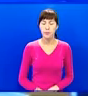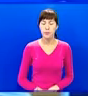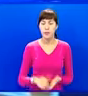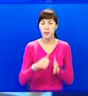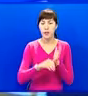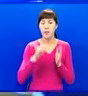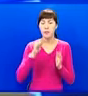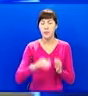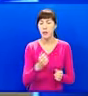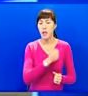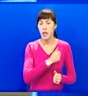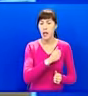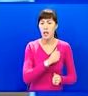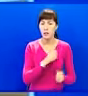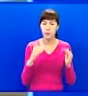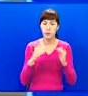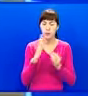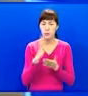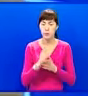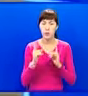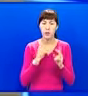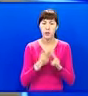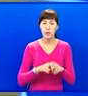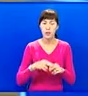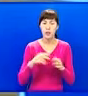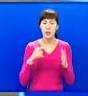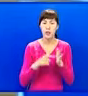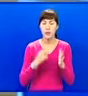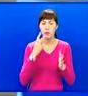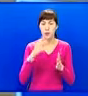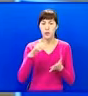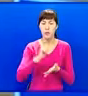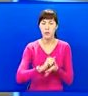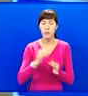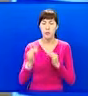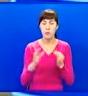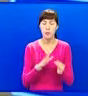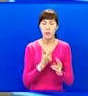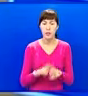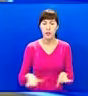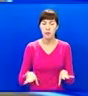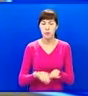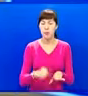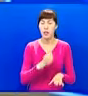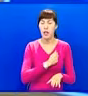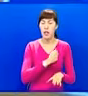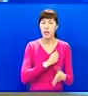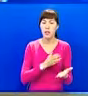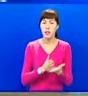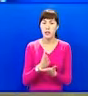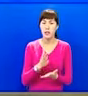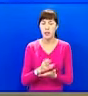60 мыңнан астам әскери баспаналы болады. Мәжілісте осындай мақсатты көздейтін құжат талқыланды. Оған сәйкес әскери қызметшілерге